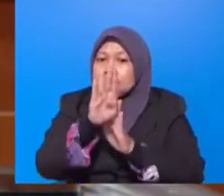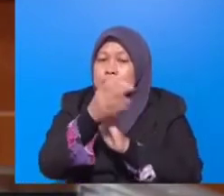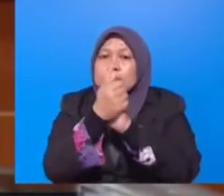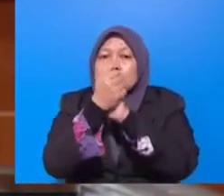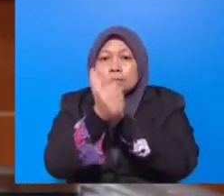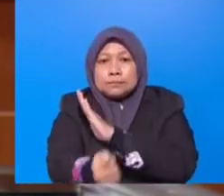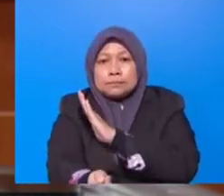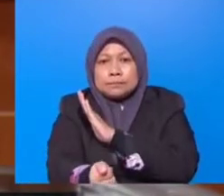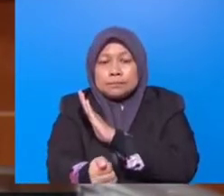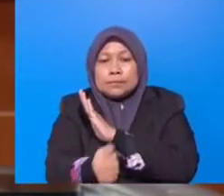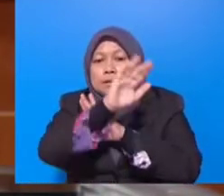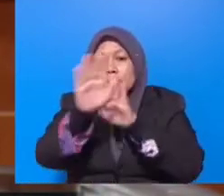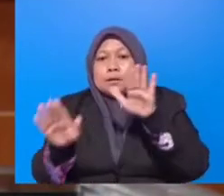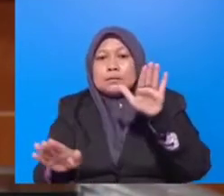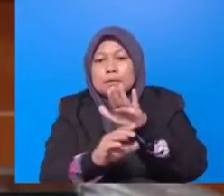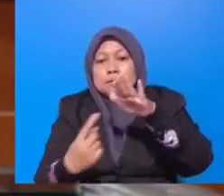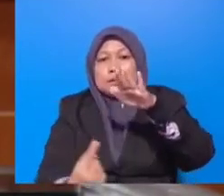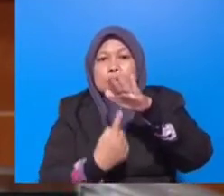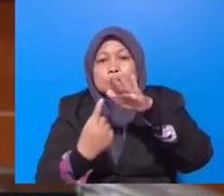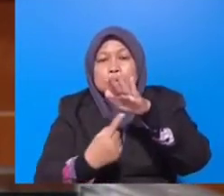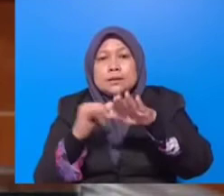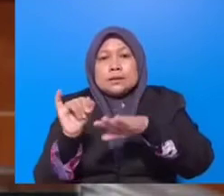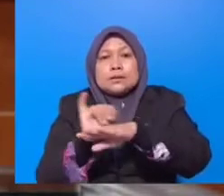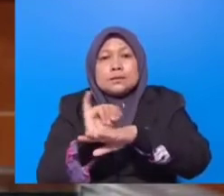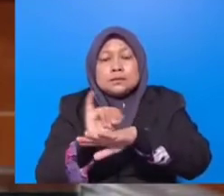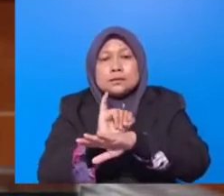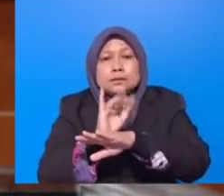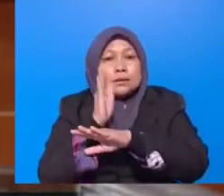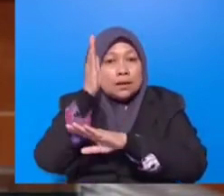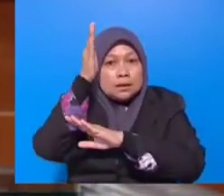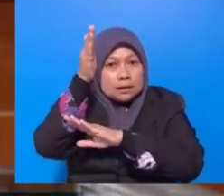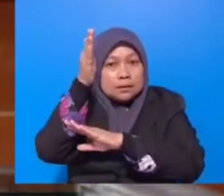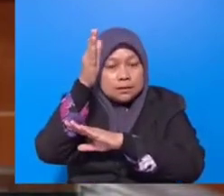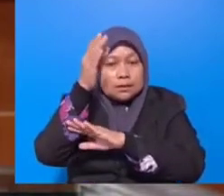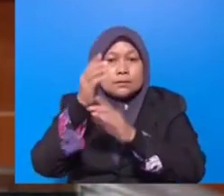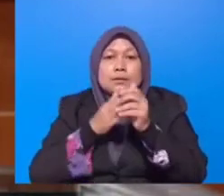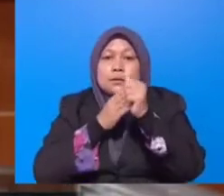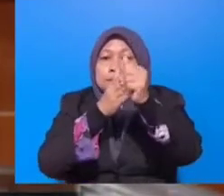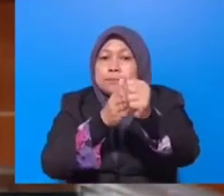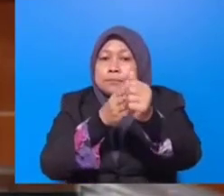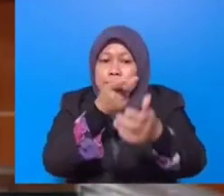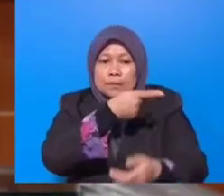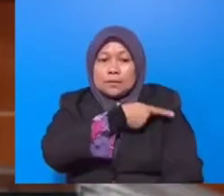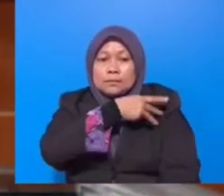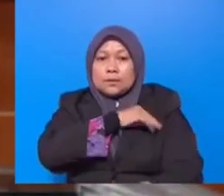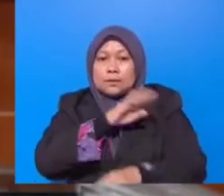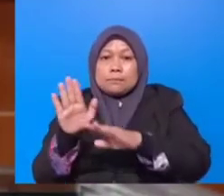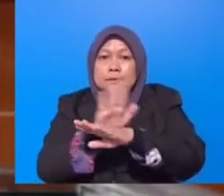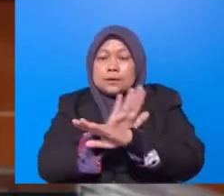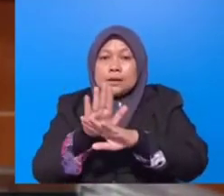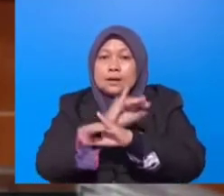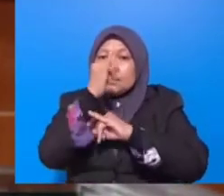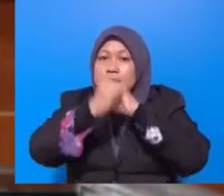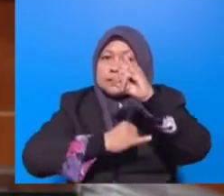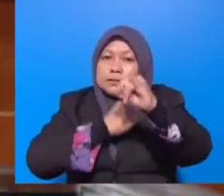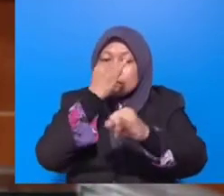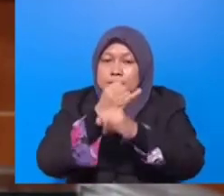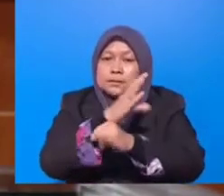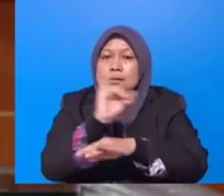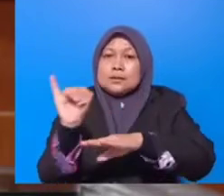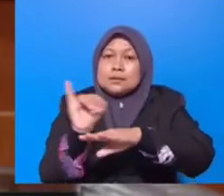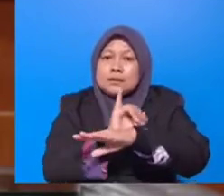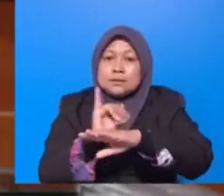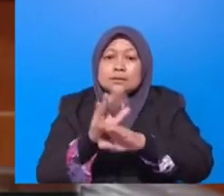bakat di bawah desain industri forward yang diterangi oleh Kementerian perdagangan antarabangsa dan